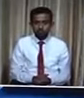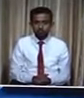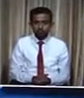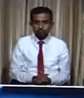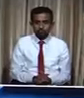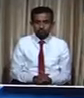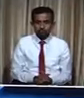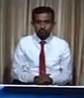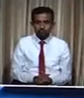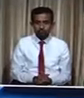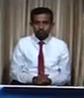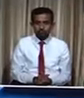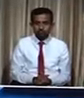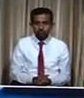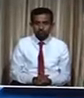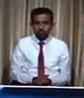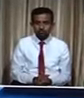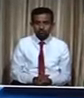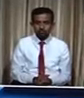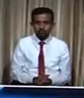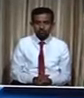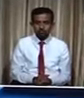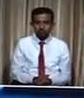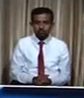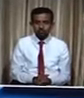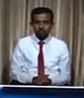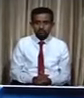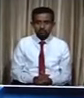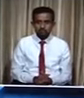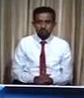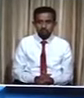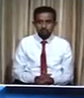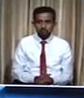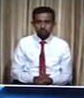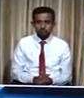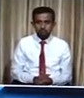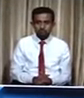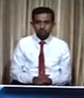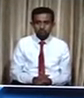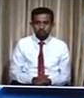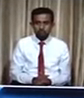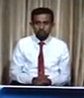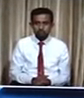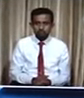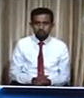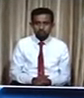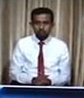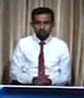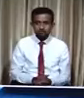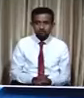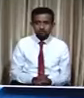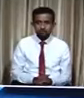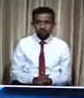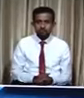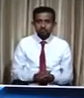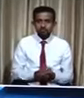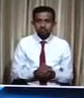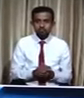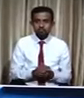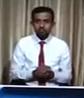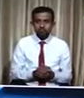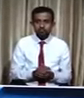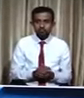அப்படி தேருன்னு தூணாட்ட ட்ரான்ஸ்லேட் கரண கூட அப்படி தேருனா முள்ளுவெள்ளி வைக்கால்ல